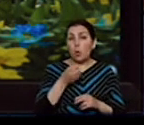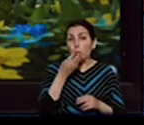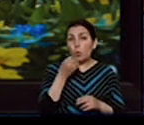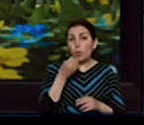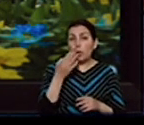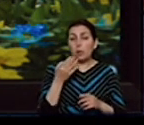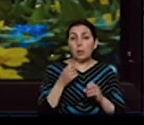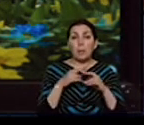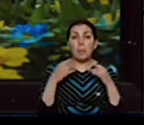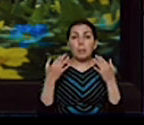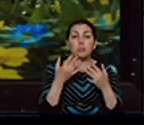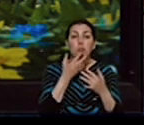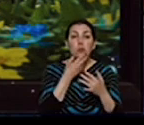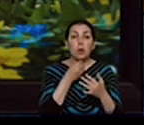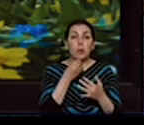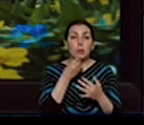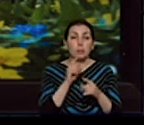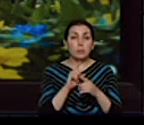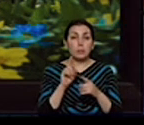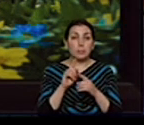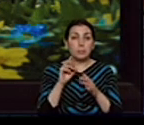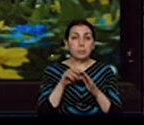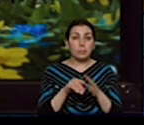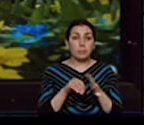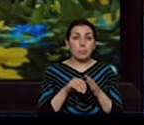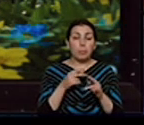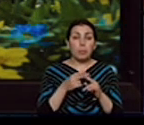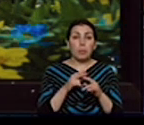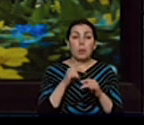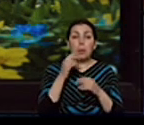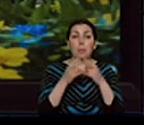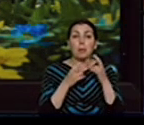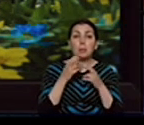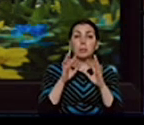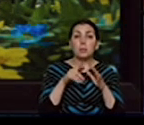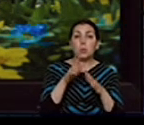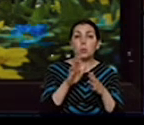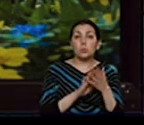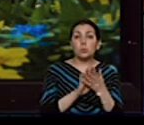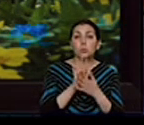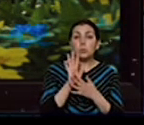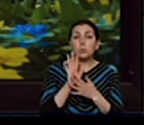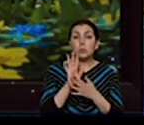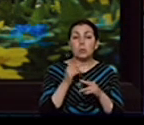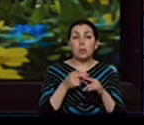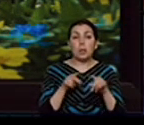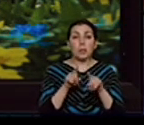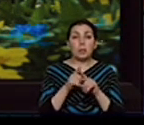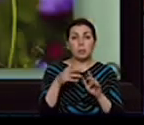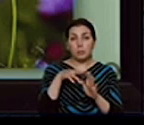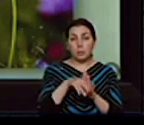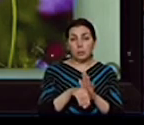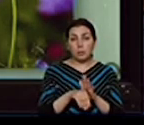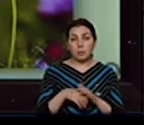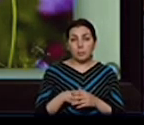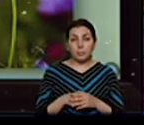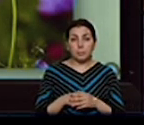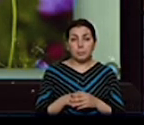Gullar manzarali o'simliklar hisoblanadi chunki. Hovli va xiyobonlarda o'stiriladigan gullar shular jumlasiga